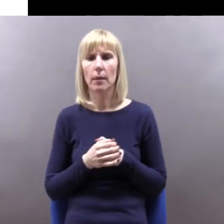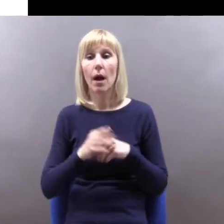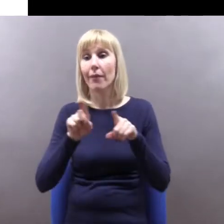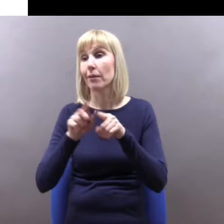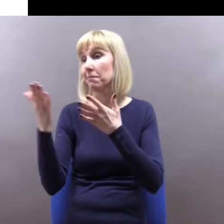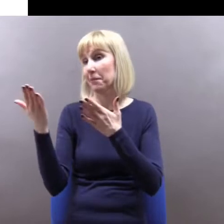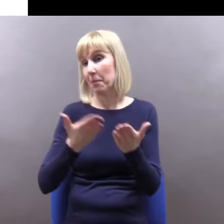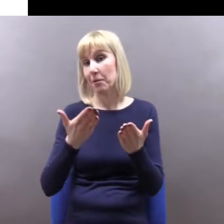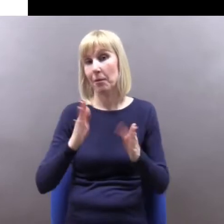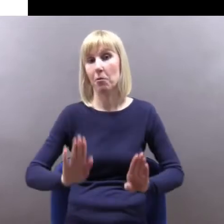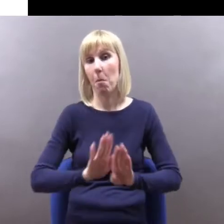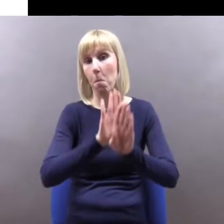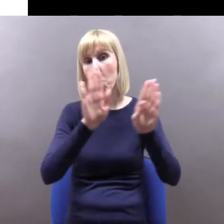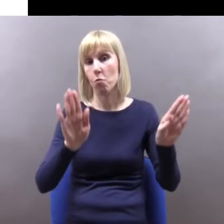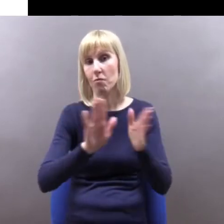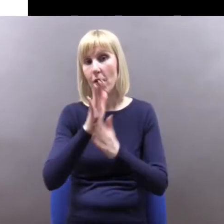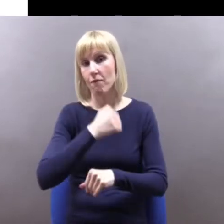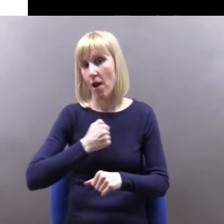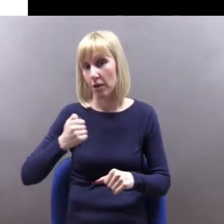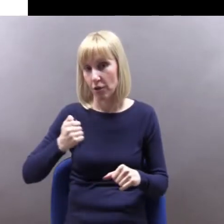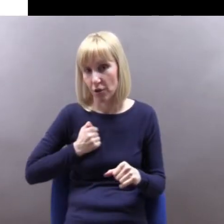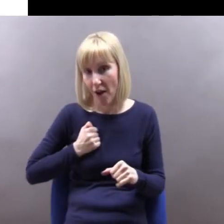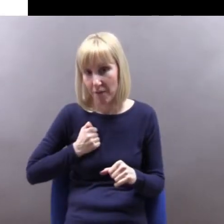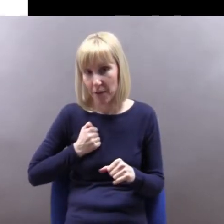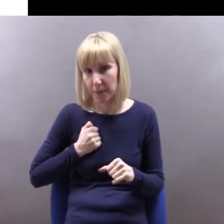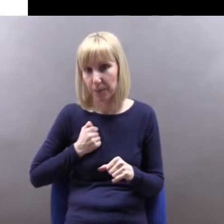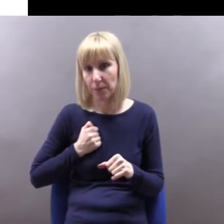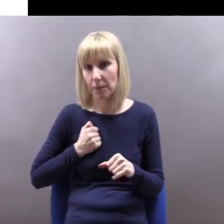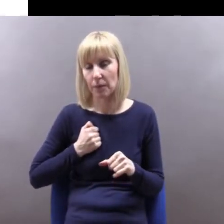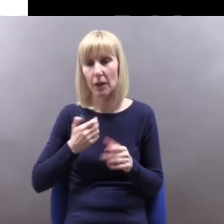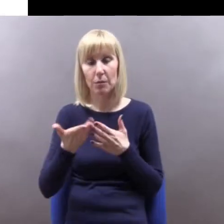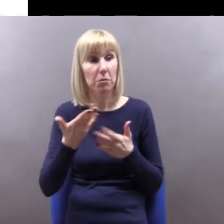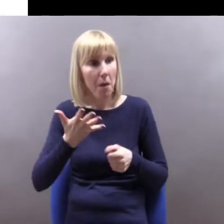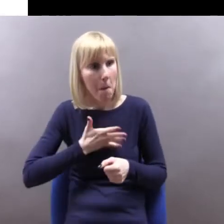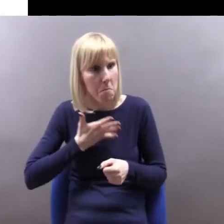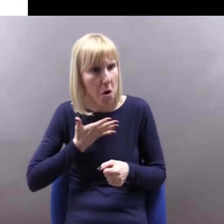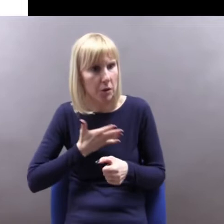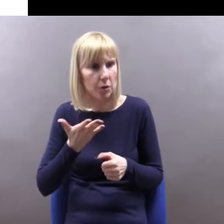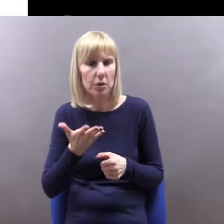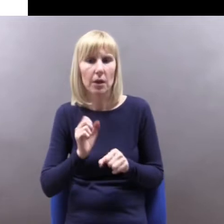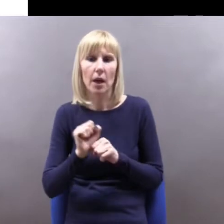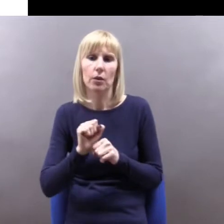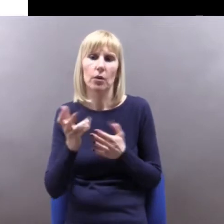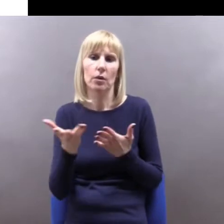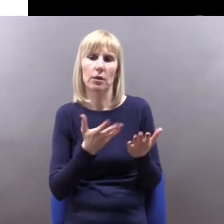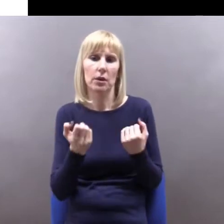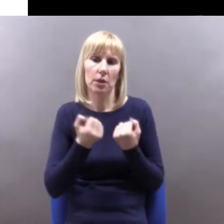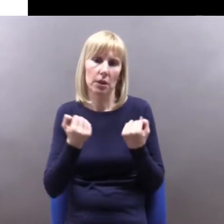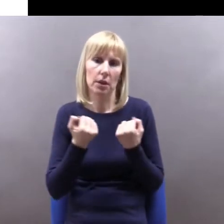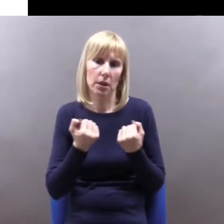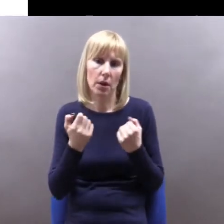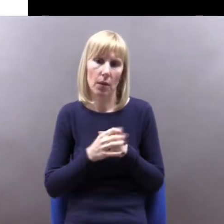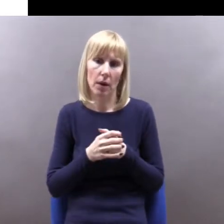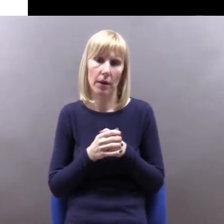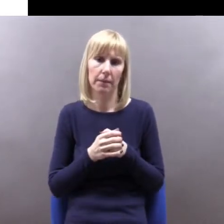działają, jak te rozwiązania wyglądają. Warto jest się temu przyjrzeć, jeżeli chcecie Państwo tego